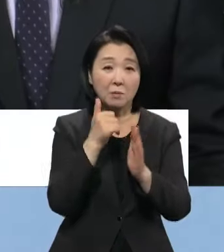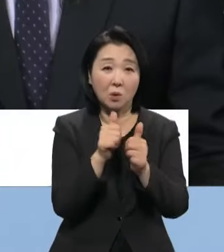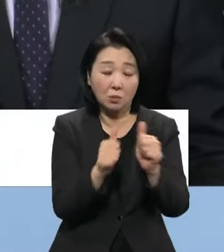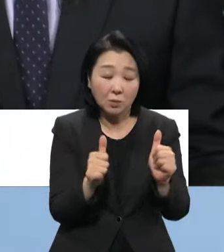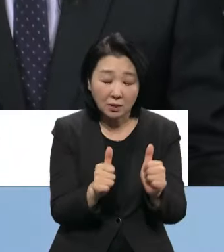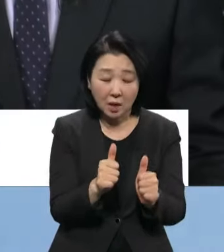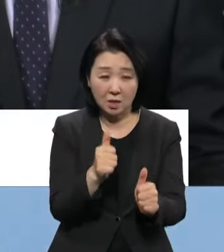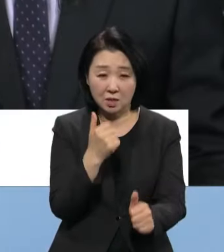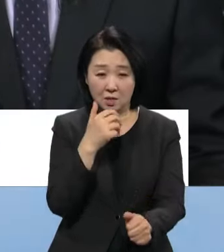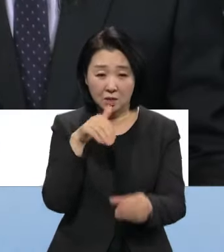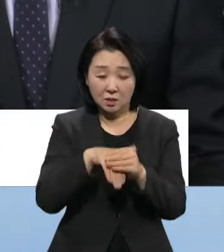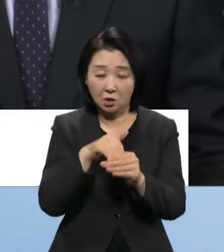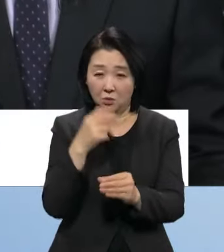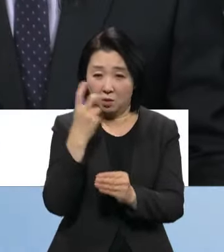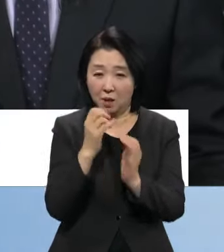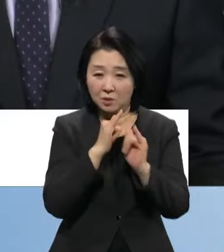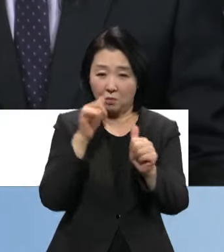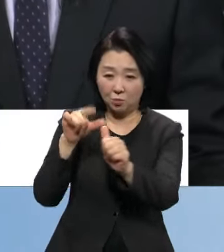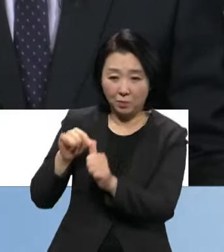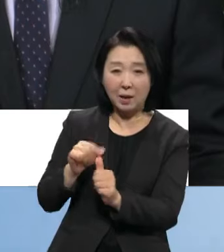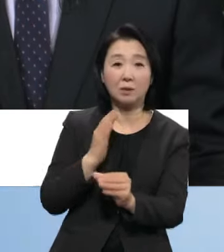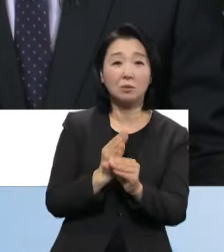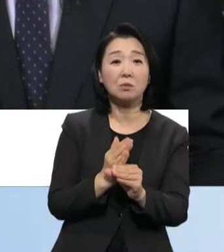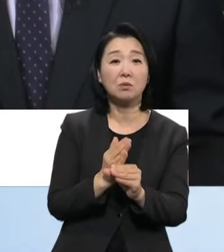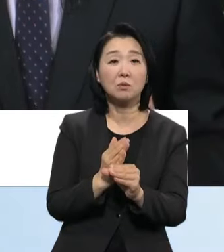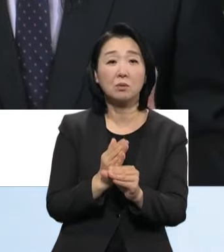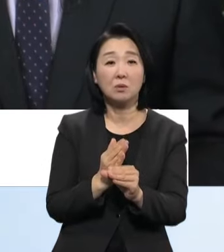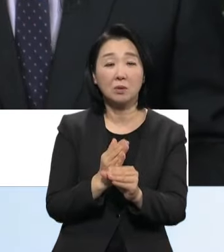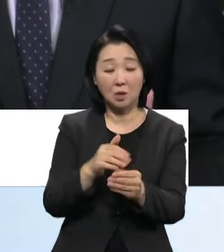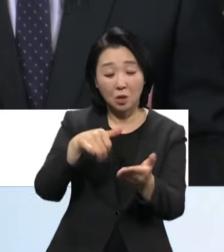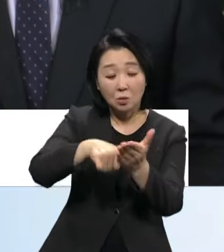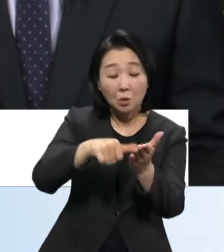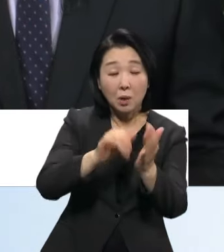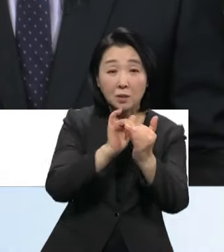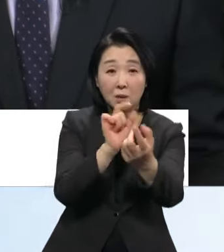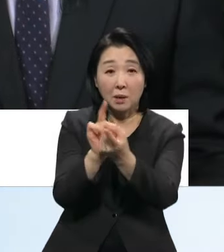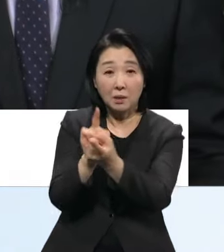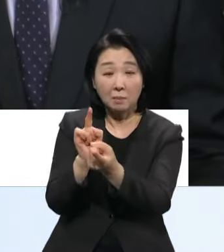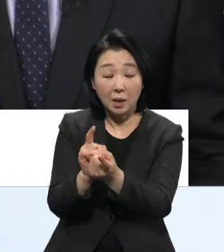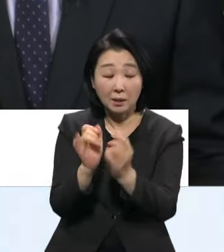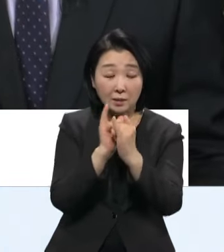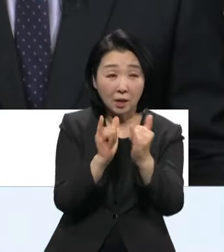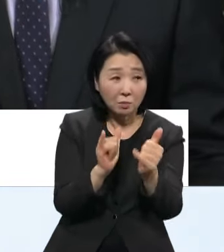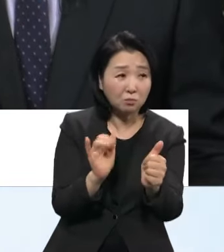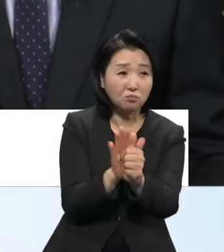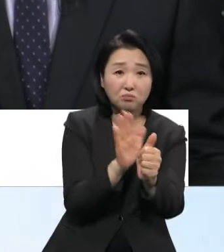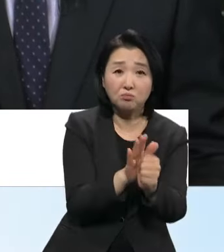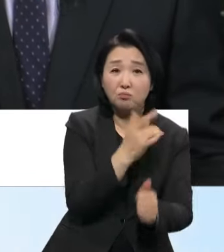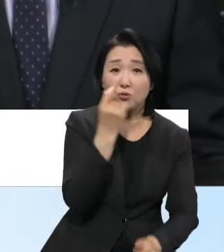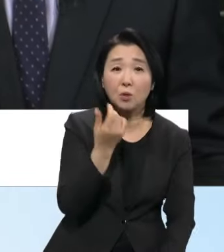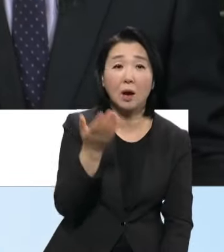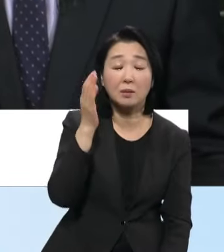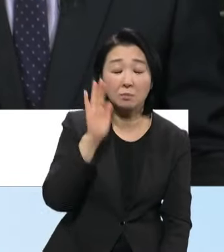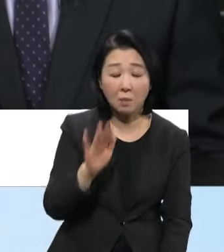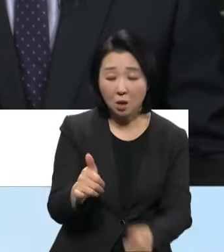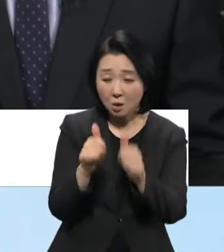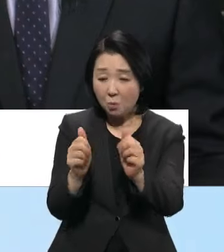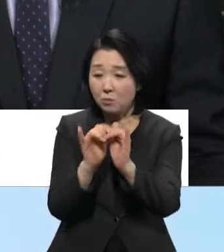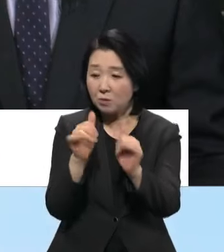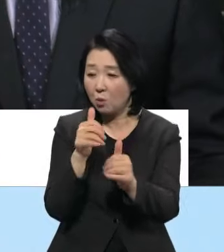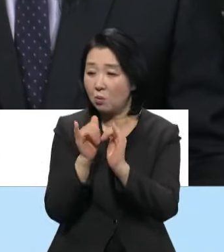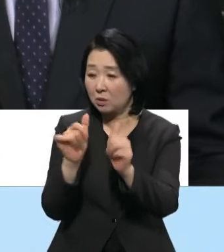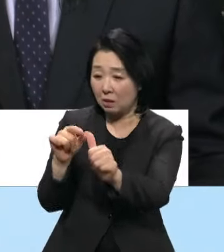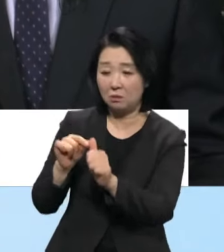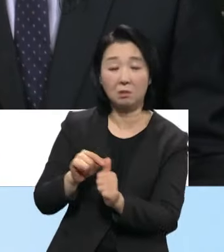감시원을 대거 채용하고 있다고 전했습니다 유권자들을 접촉할 인력을 늘려도 부족할 판에 오히려 법률 인력만 이렇게 보강을